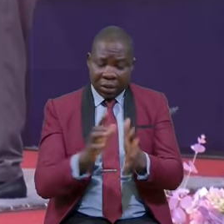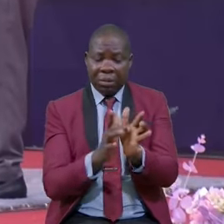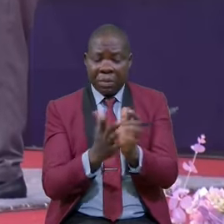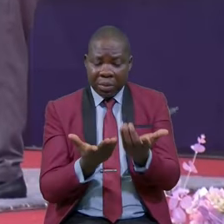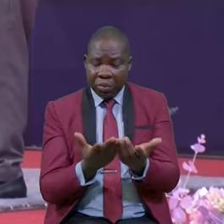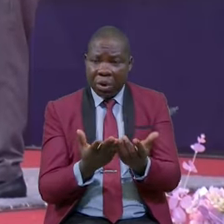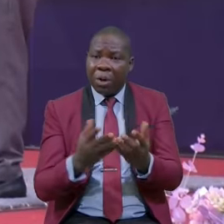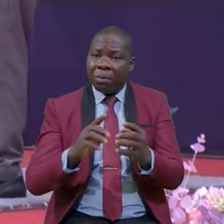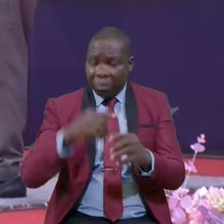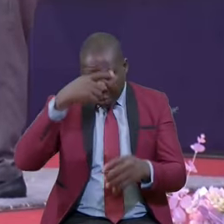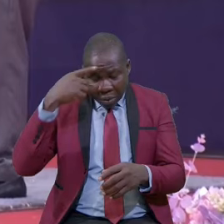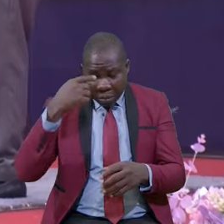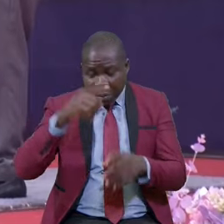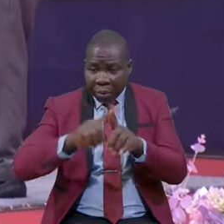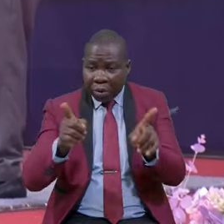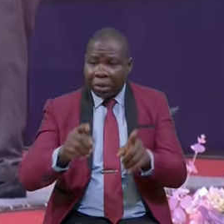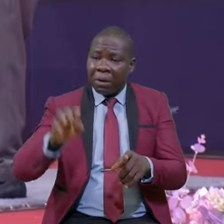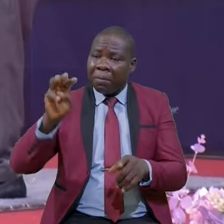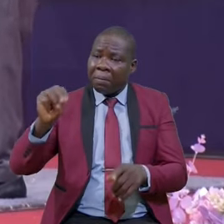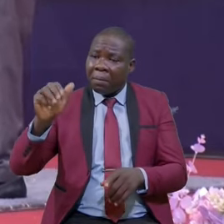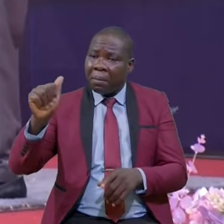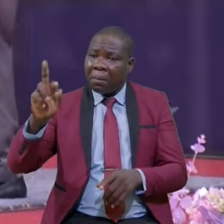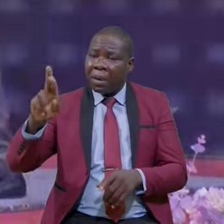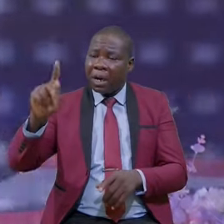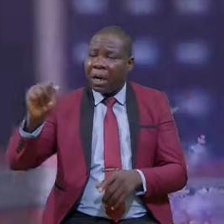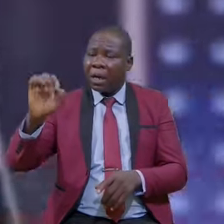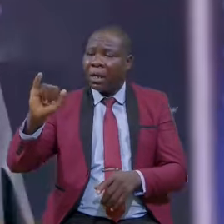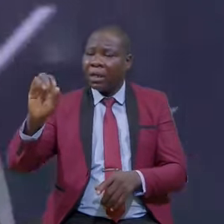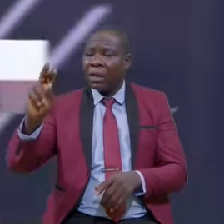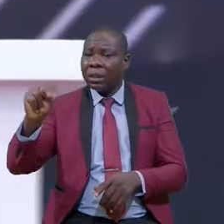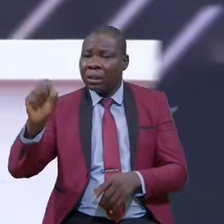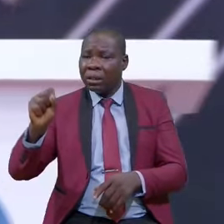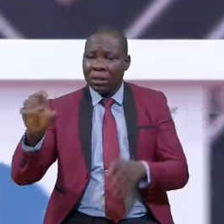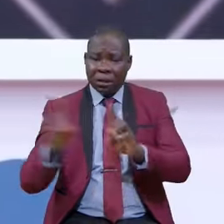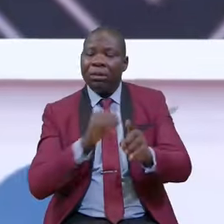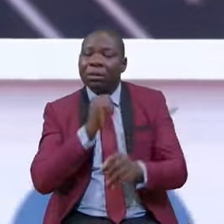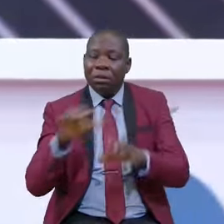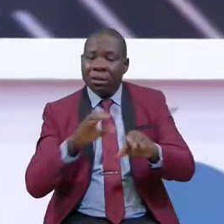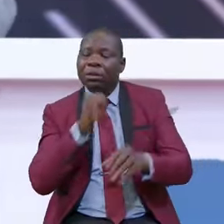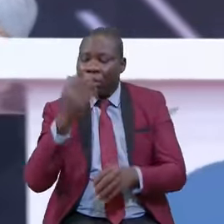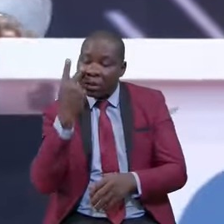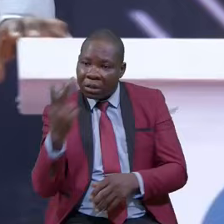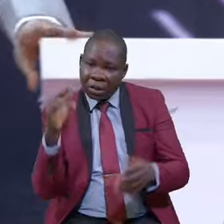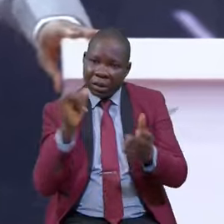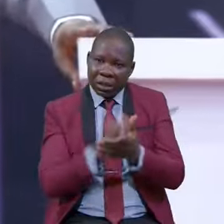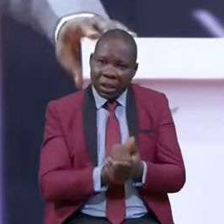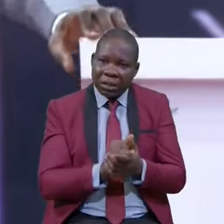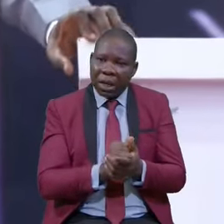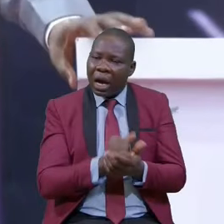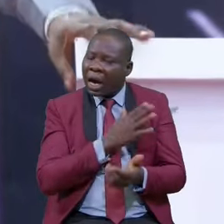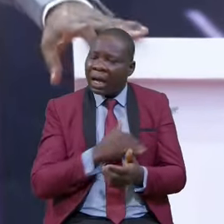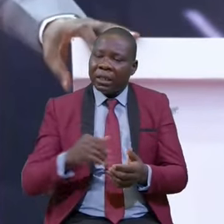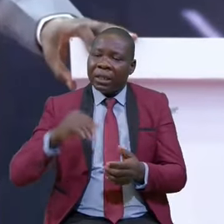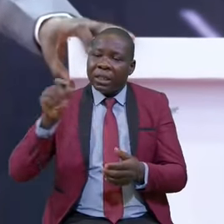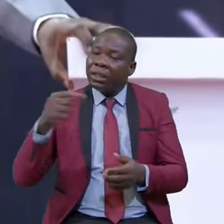Holiness la sainteté which, sans laquelle no personne ne verra le Seigneur. Gloire à Dieu. Alors nous